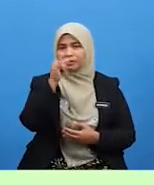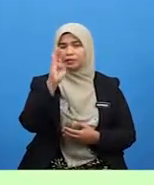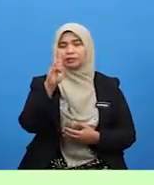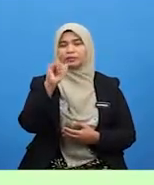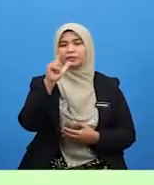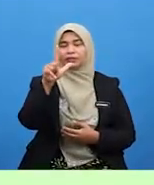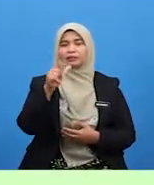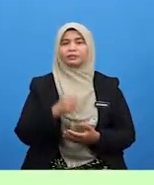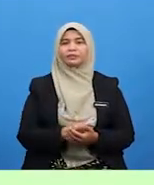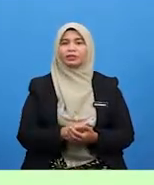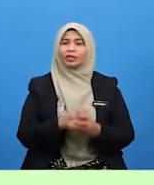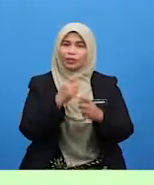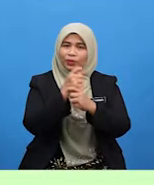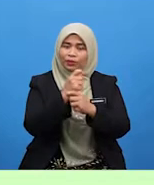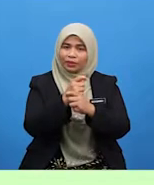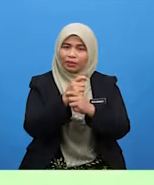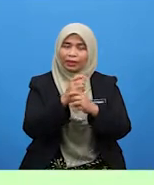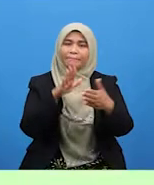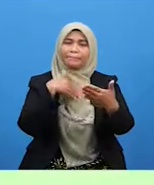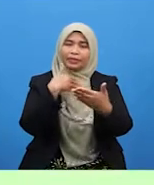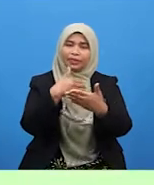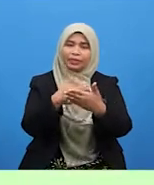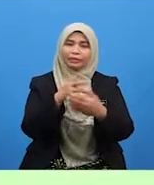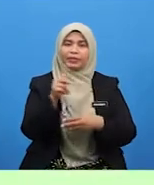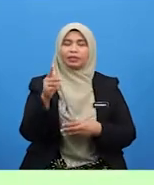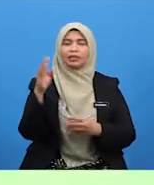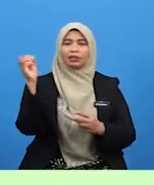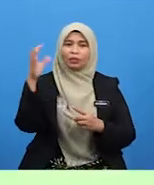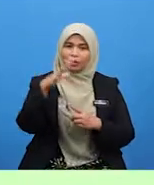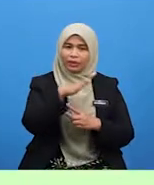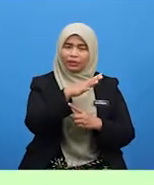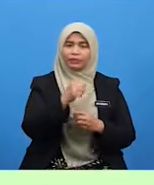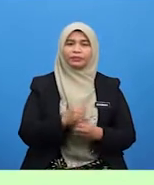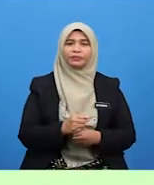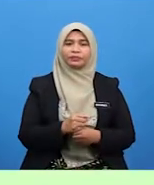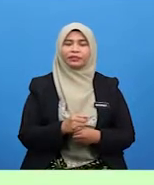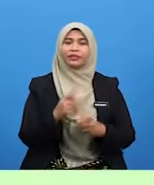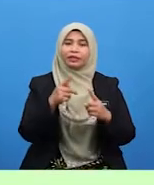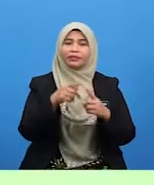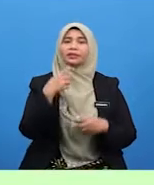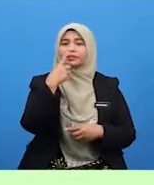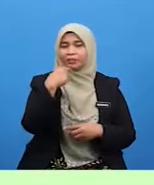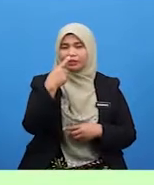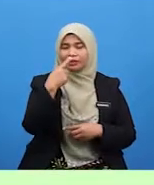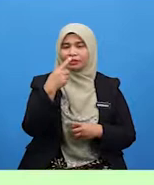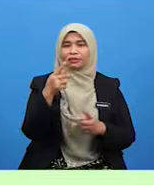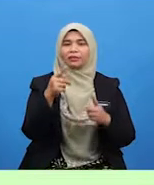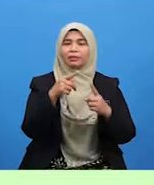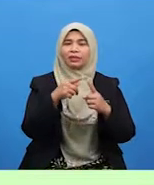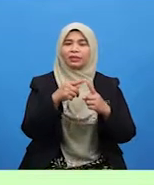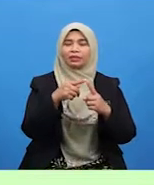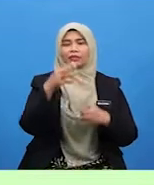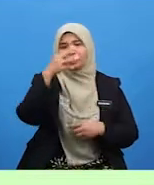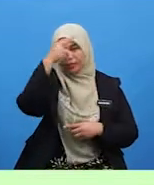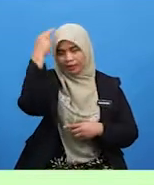Jibril tugasannya ialah menyampaikan wahyu kepada siapa? Nabi dan